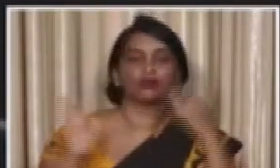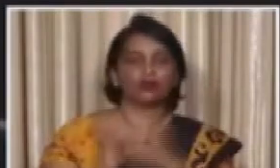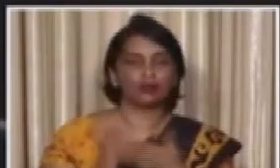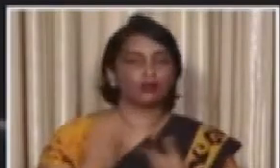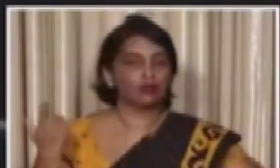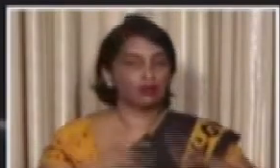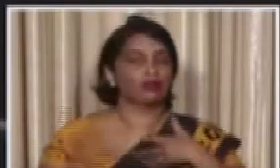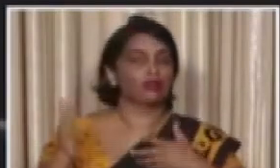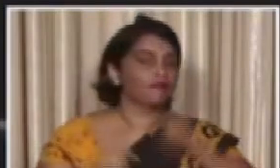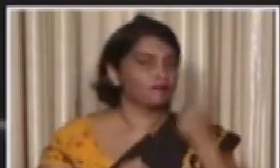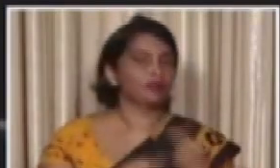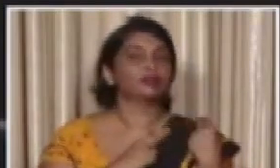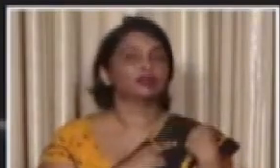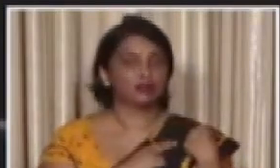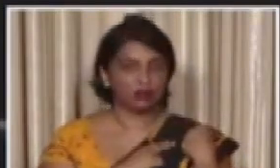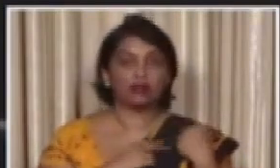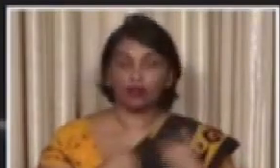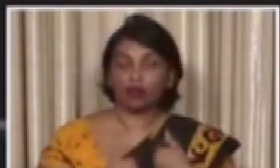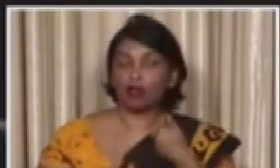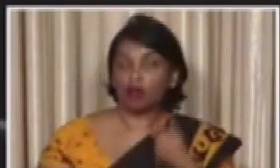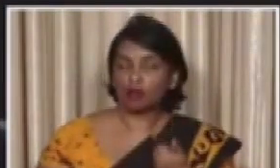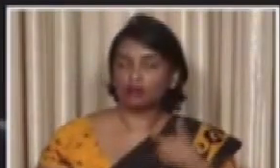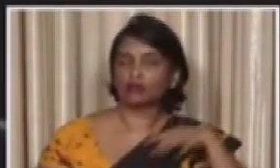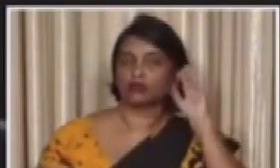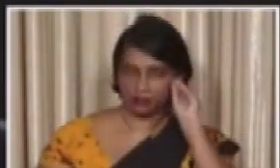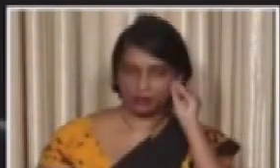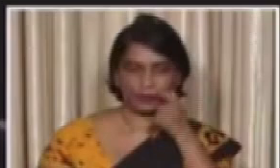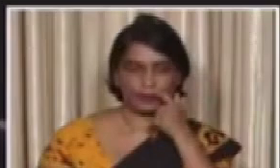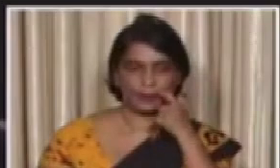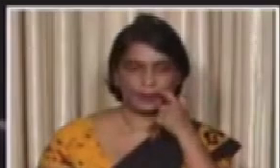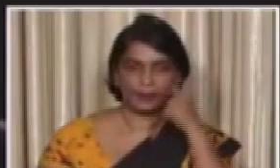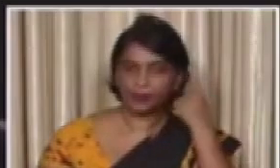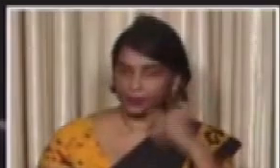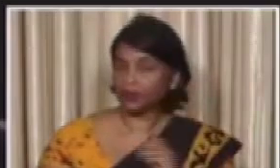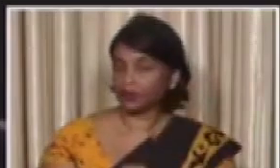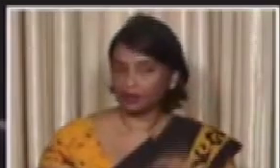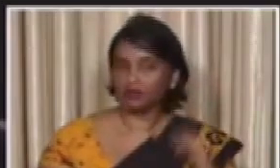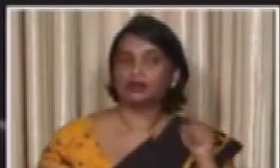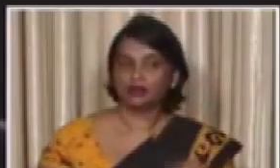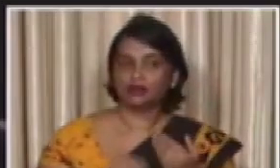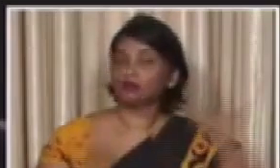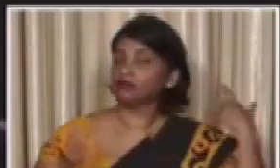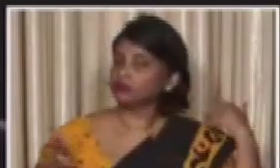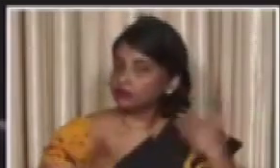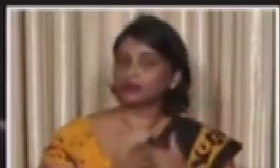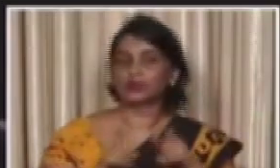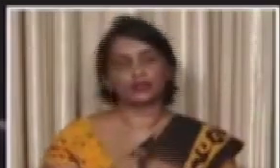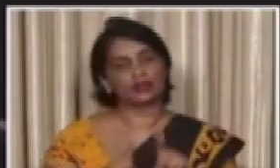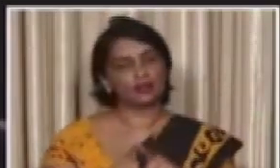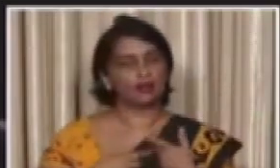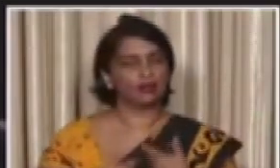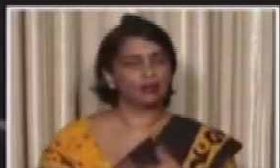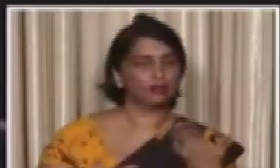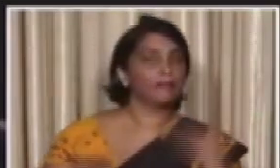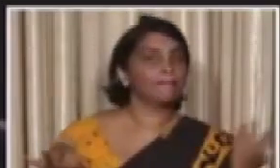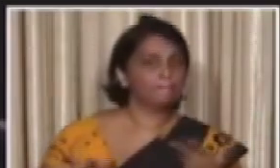සතු ඓතිහාසික වගකීම අපි හොඳින් අවබෝධ කරගත යුතුයි. එසේ නොවුනොත් ඉතිහාසයේ කිසිවකුටත් මගහැර යා